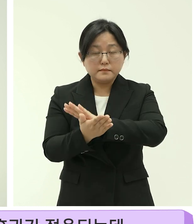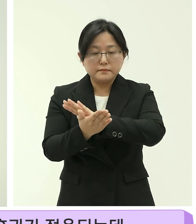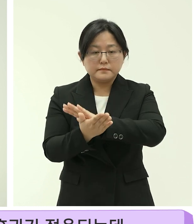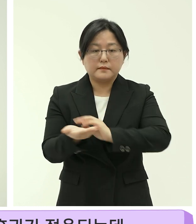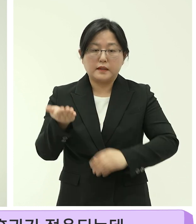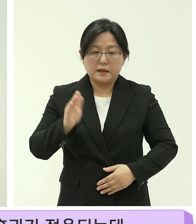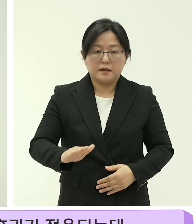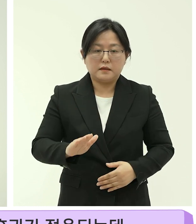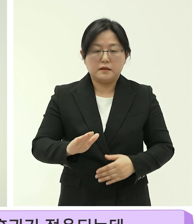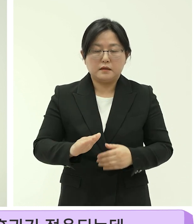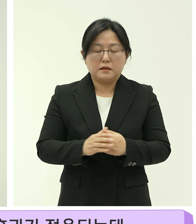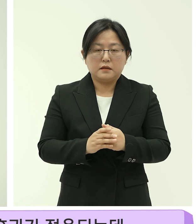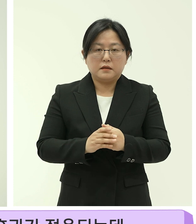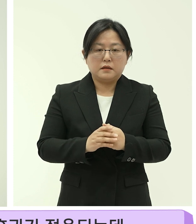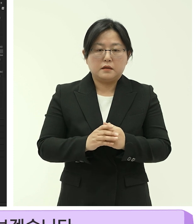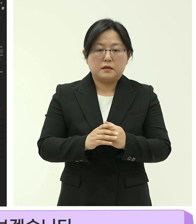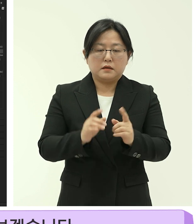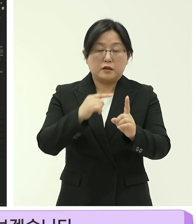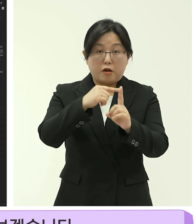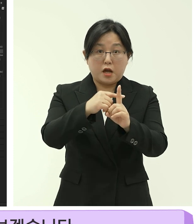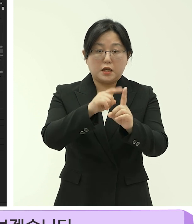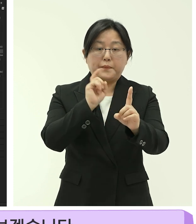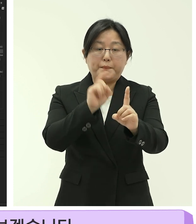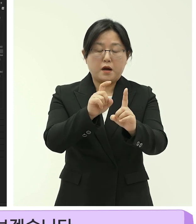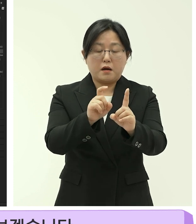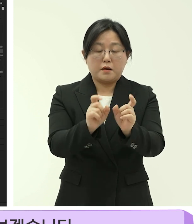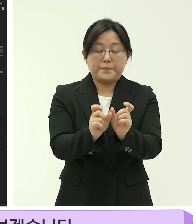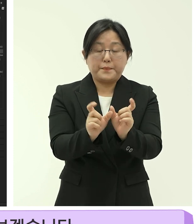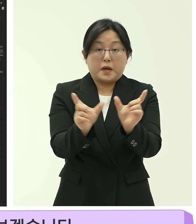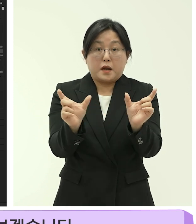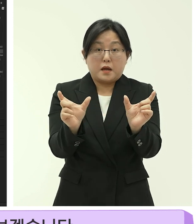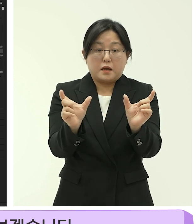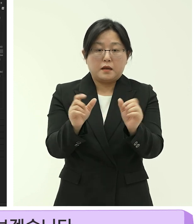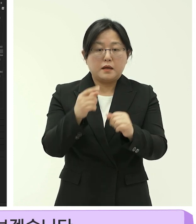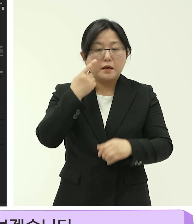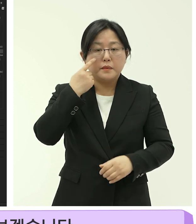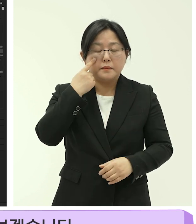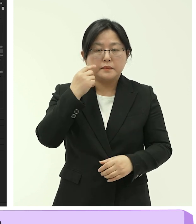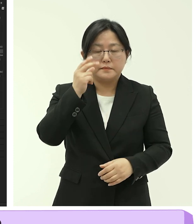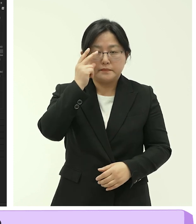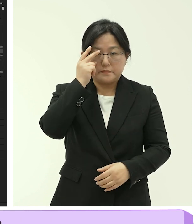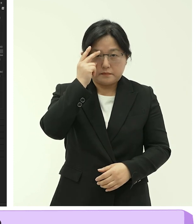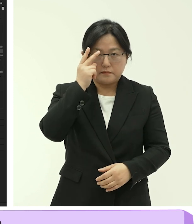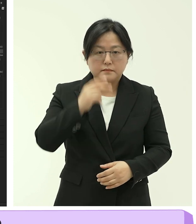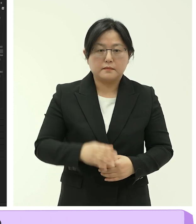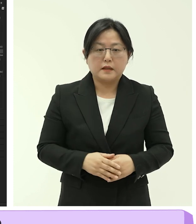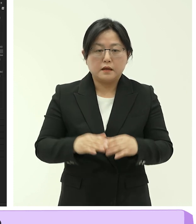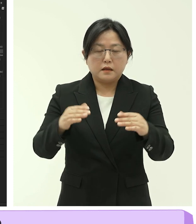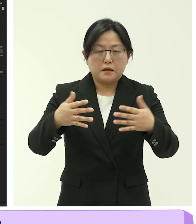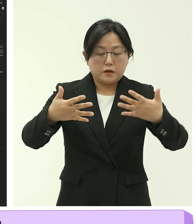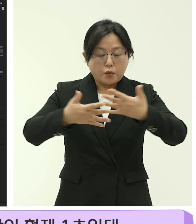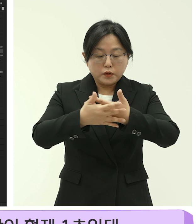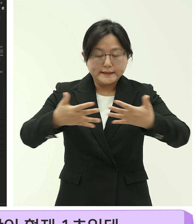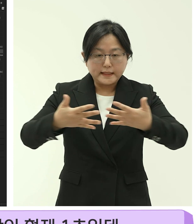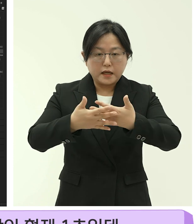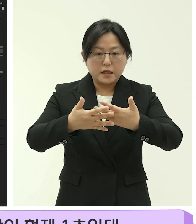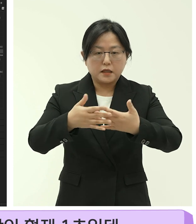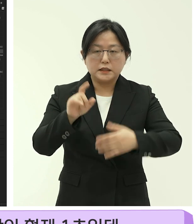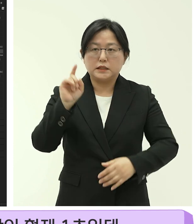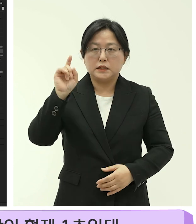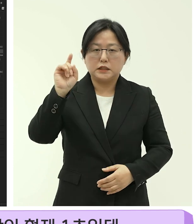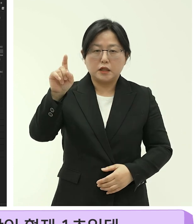갖고 전환 효과가 적용되는데 자, 더하기 버튼 눌러서 좀 더 크게 보겠습니다. 선택을 편하게 할 수 있게요. 이